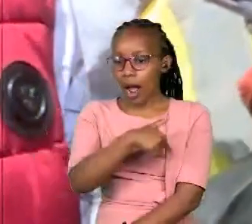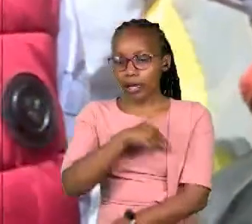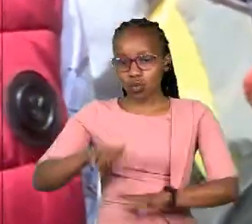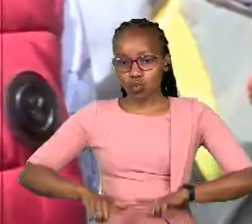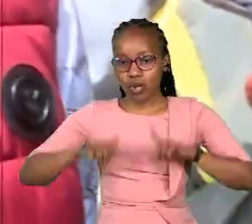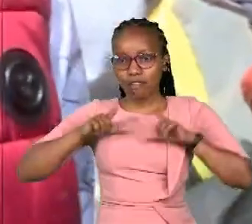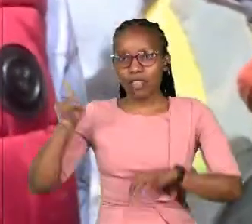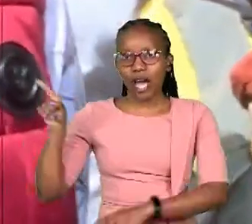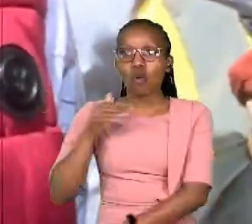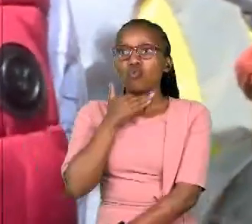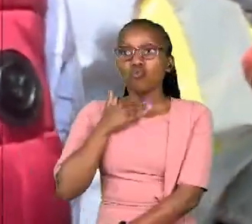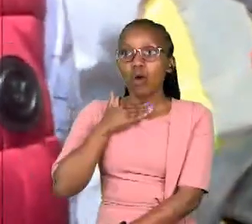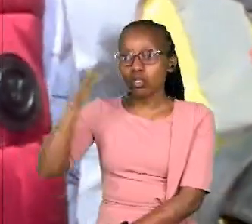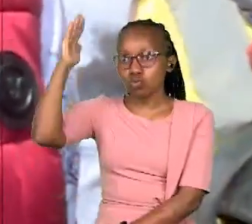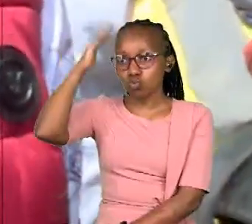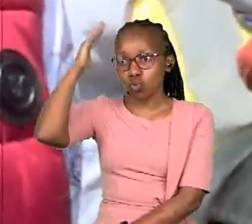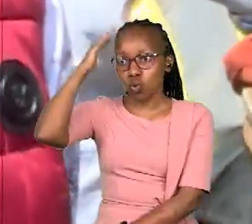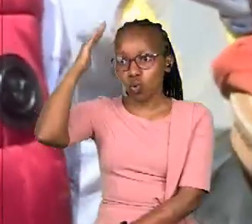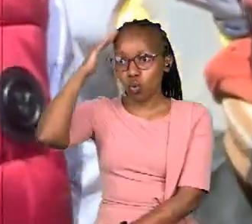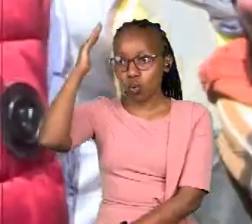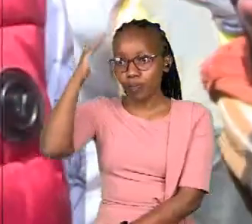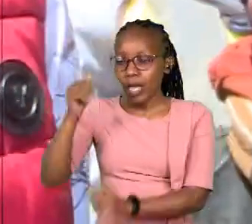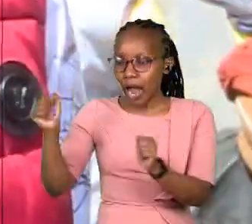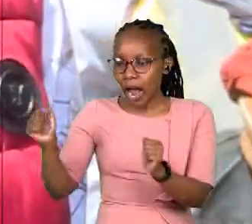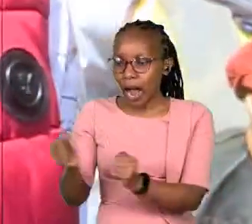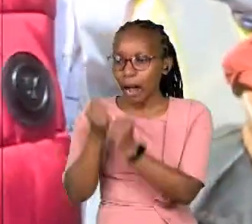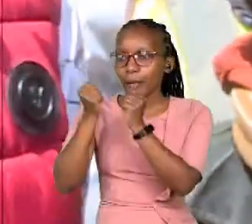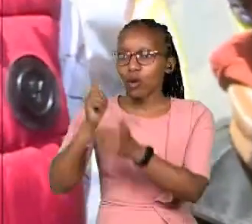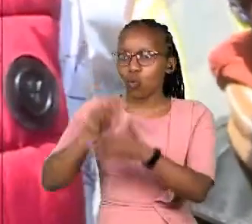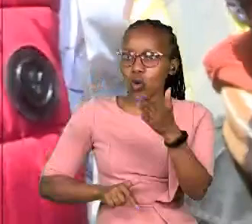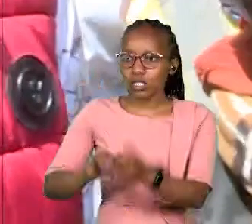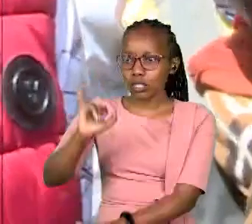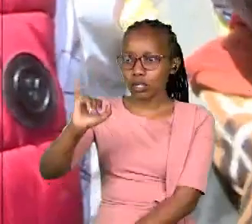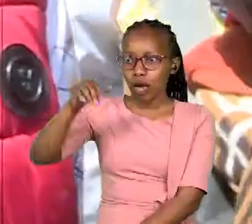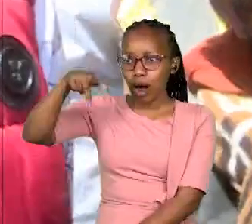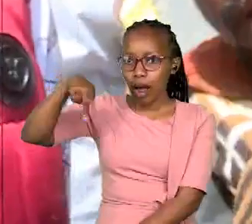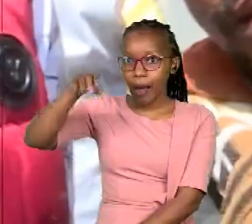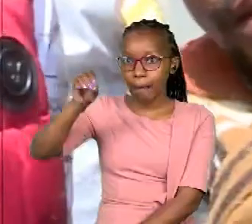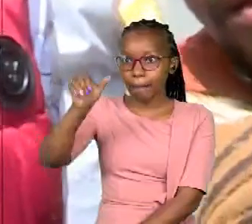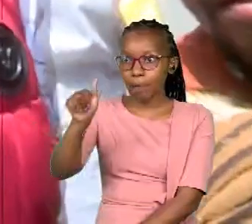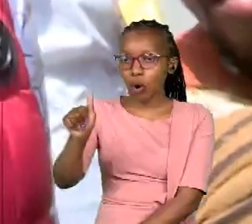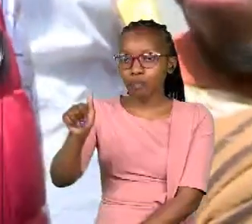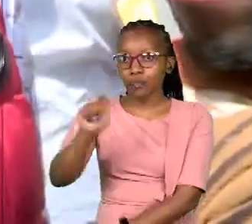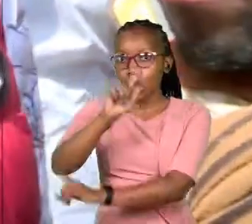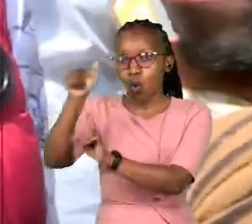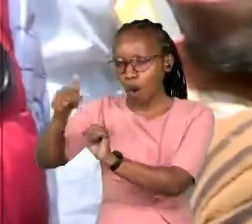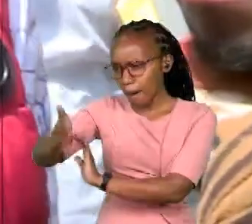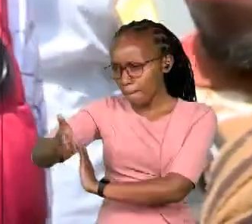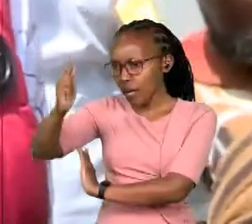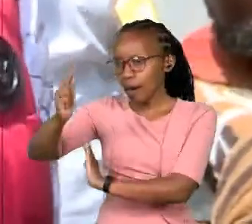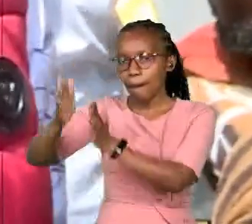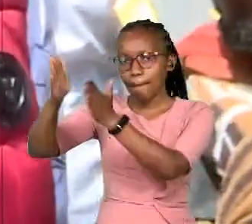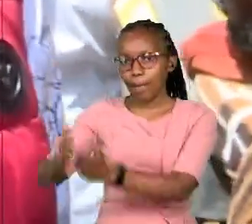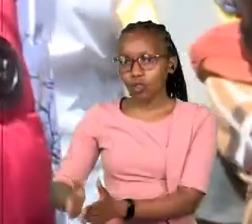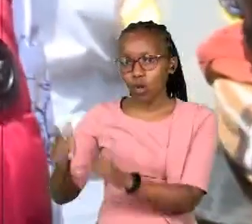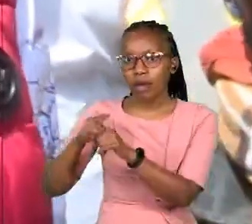tunataka kujua ni results gani ilitoka kwa IPOA. Na kama results zilitoka, mtu kuua kupiga mtu risasi, the